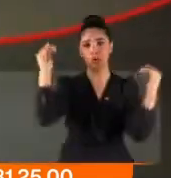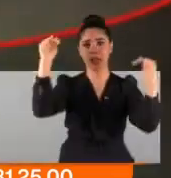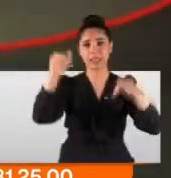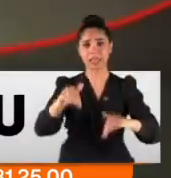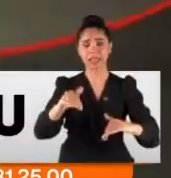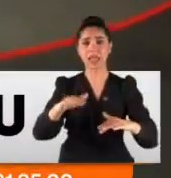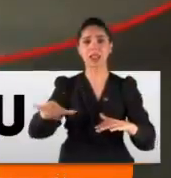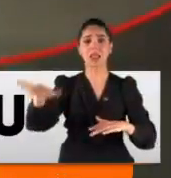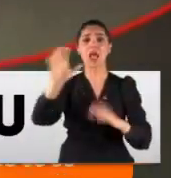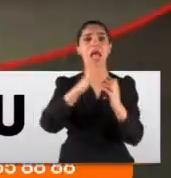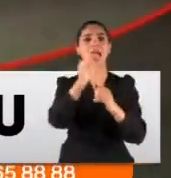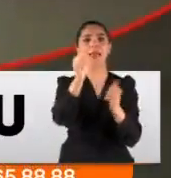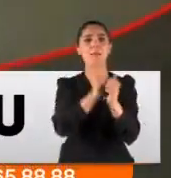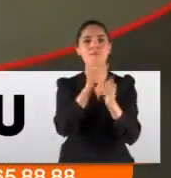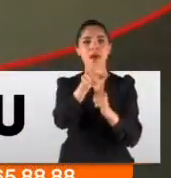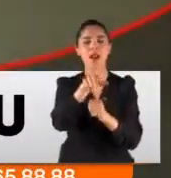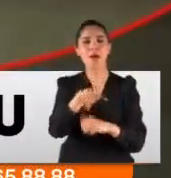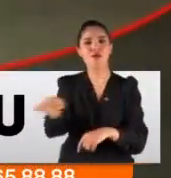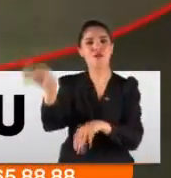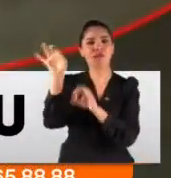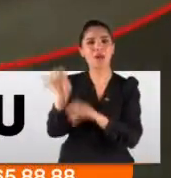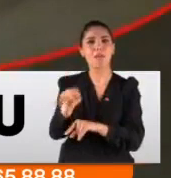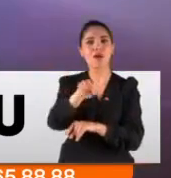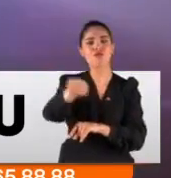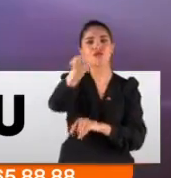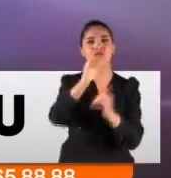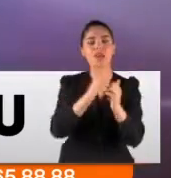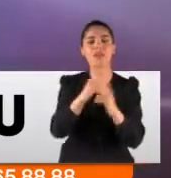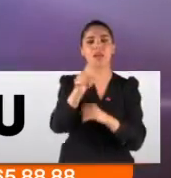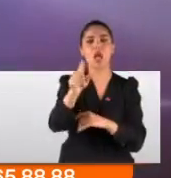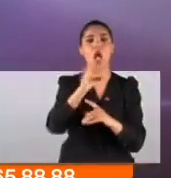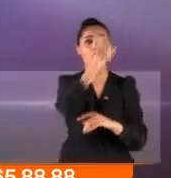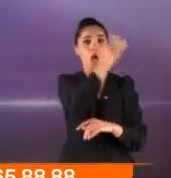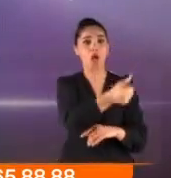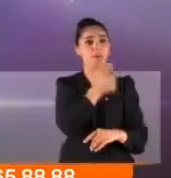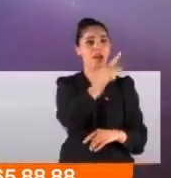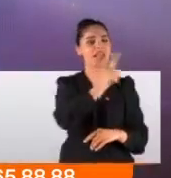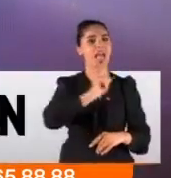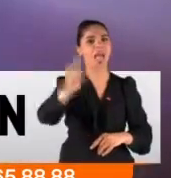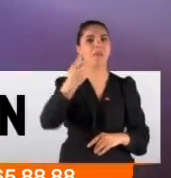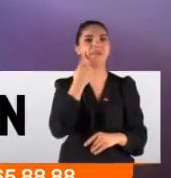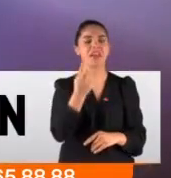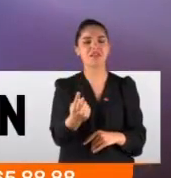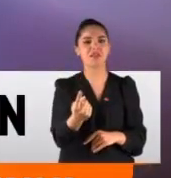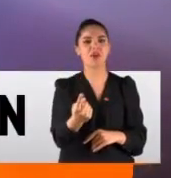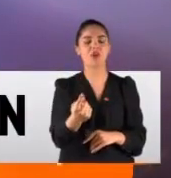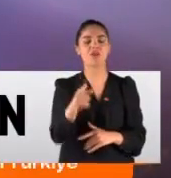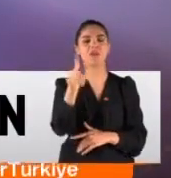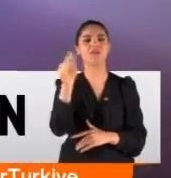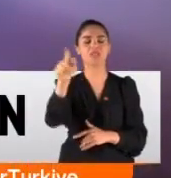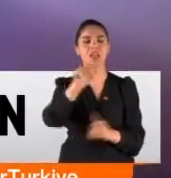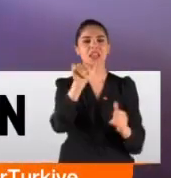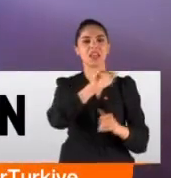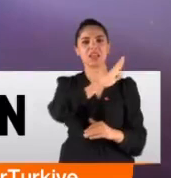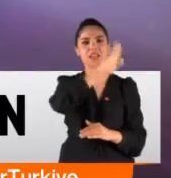saran ekibiyle birlikte karargaha doğru yürümeye başladı. Ömer Halis Demir aldığı emri yerine getirmek için yanına